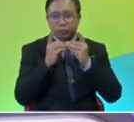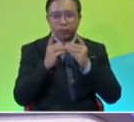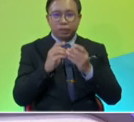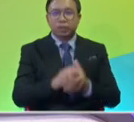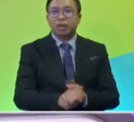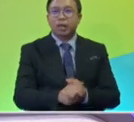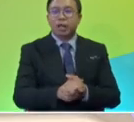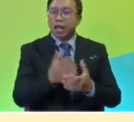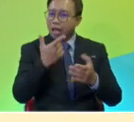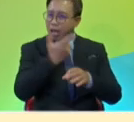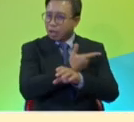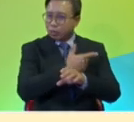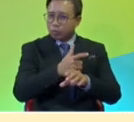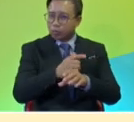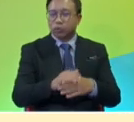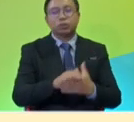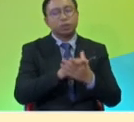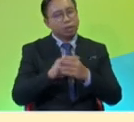Selamat hari